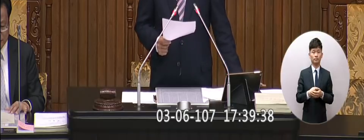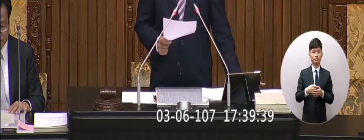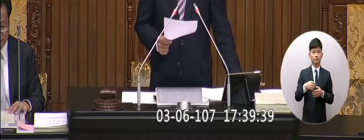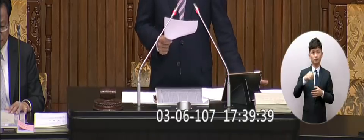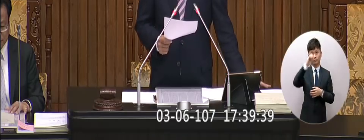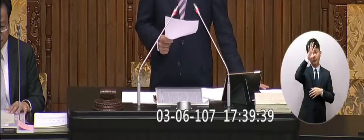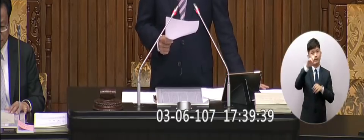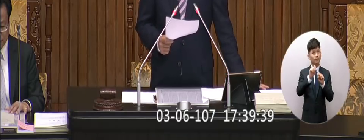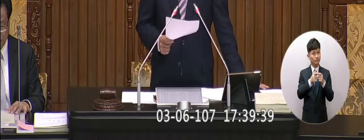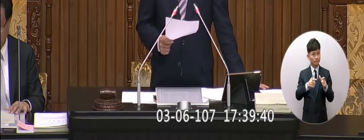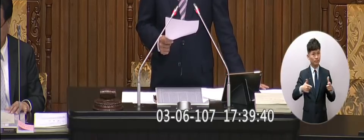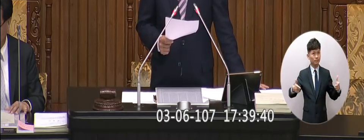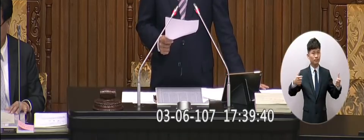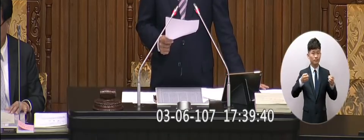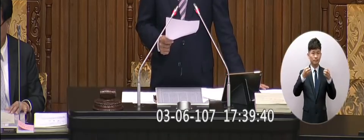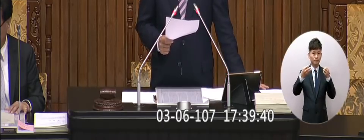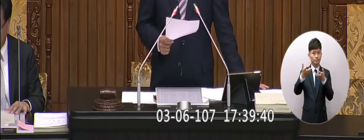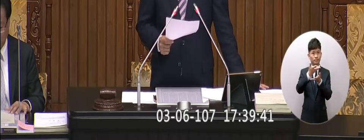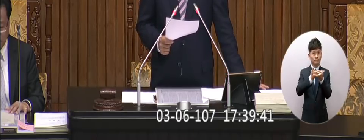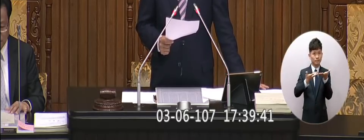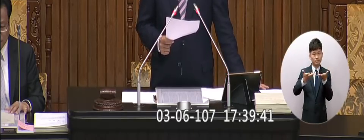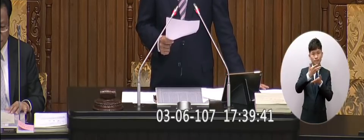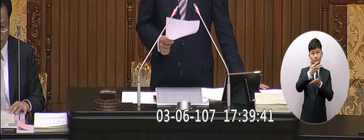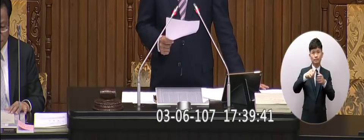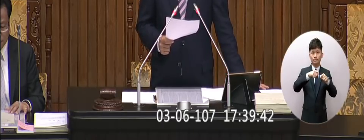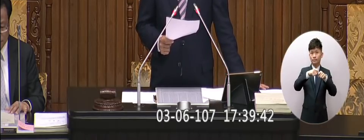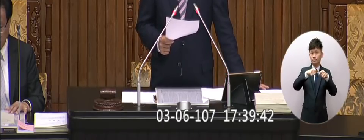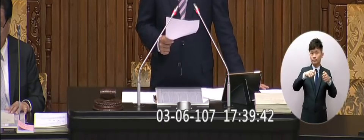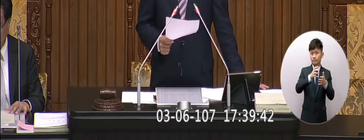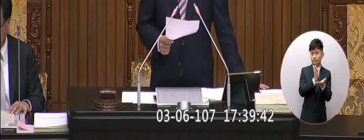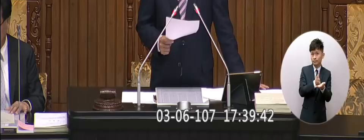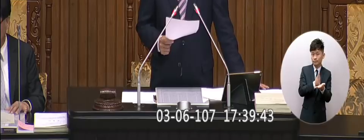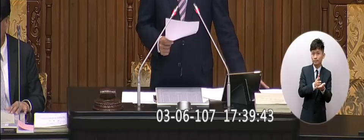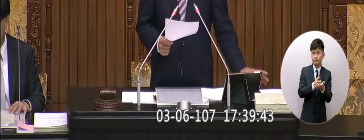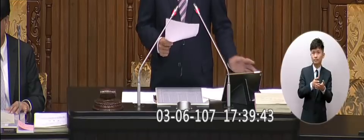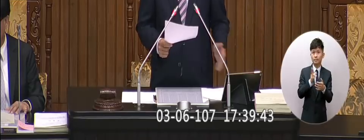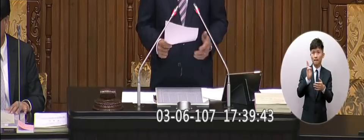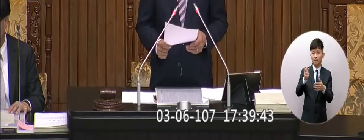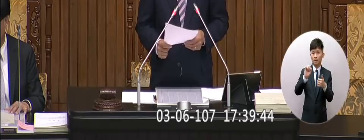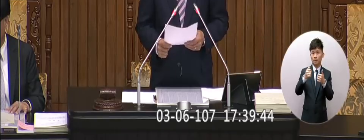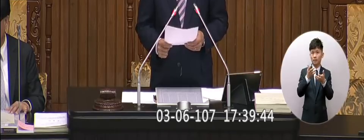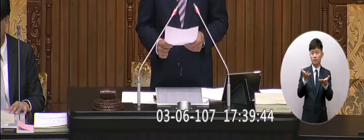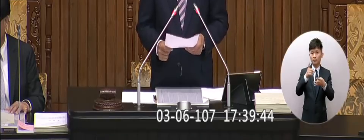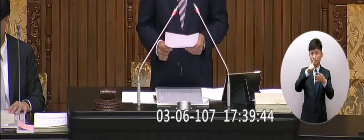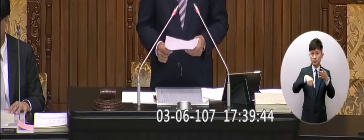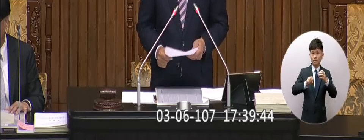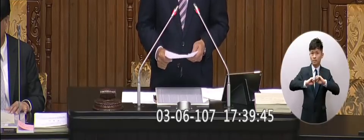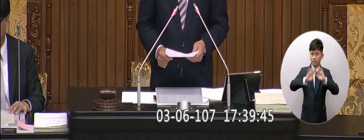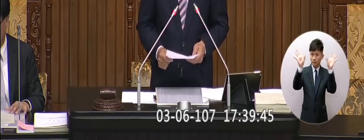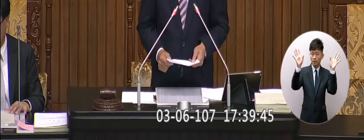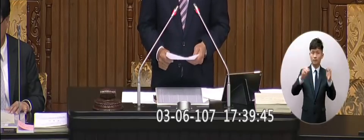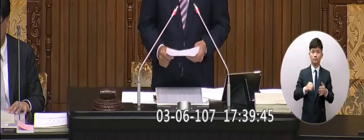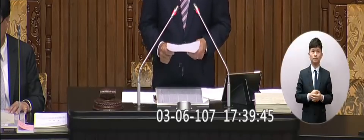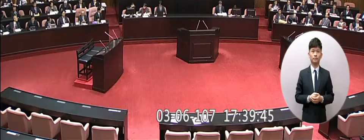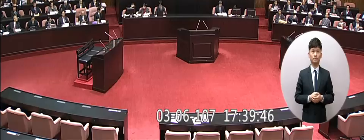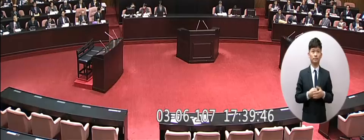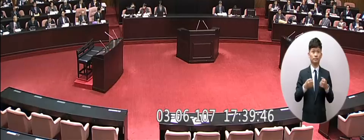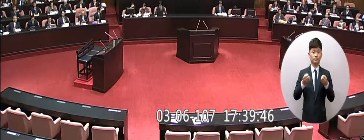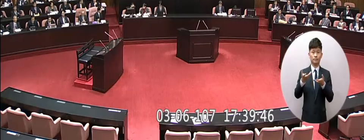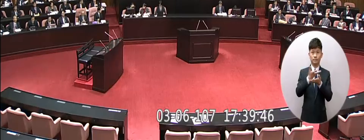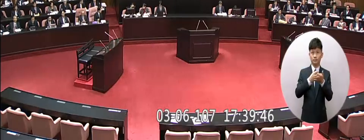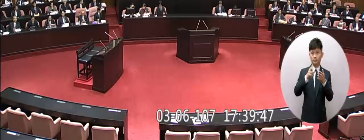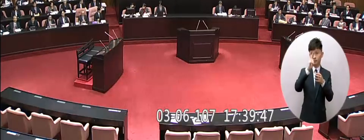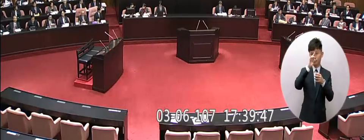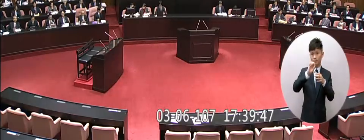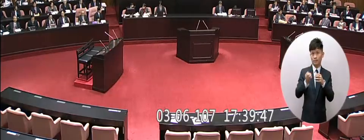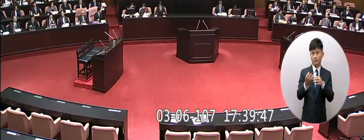野党团协商结论，请议事人员宣读。 立法院朝野党团协商结论，时间